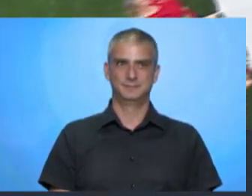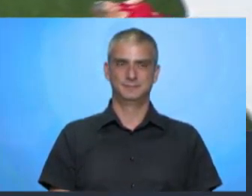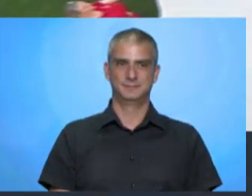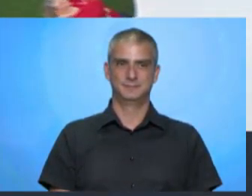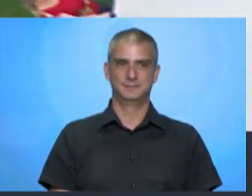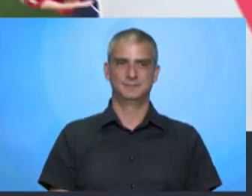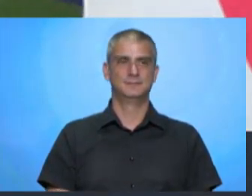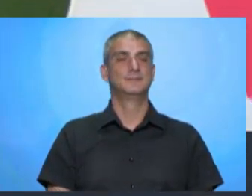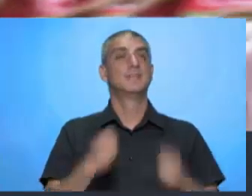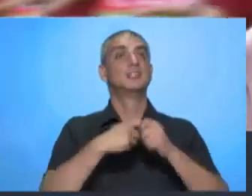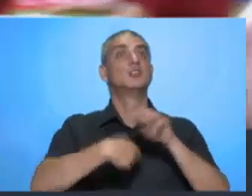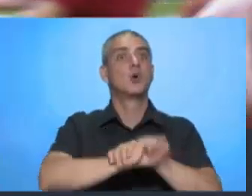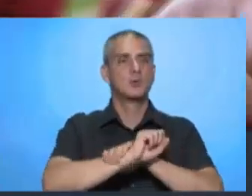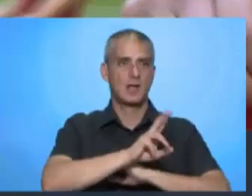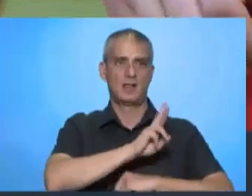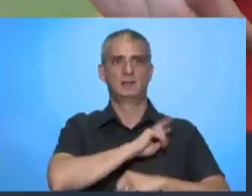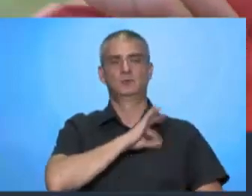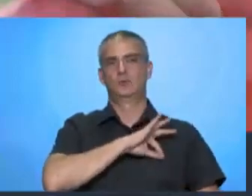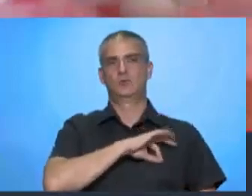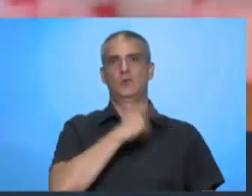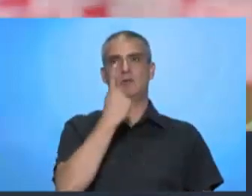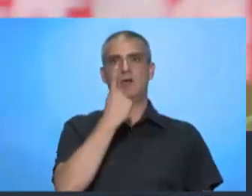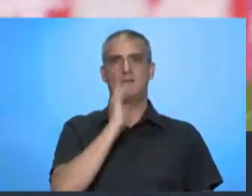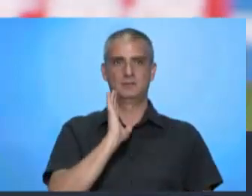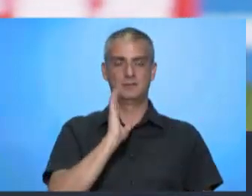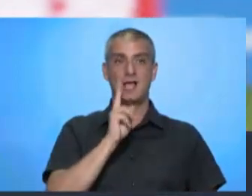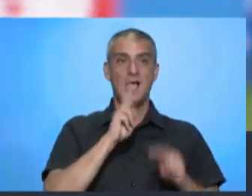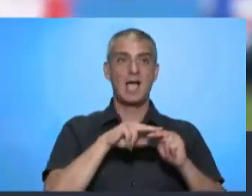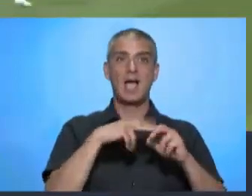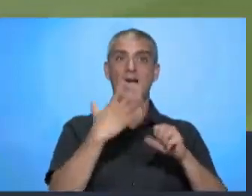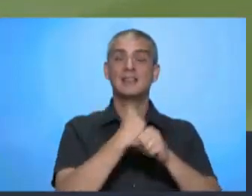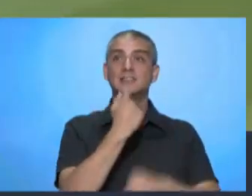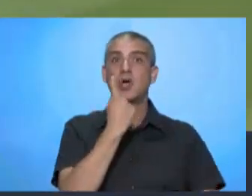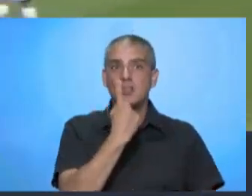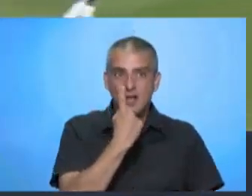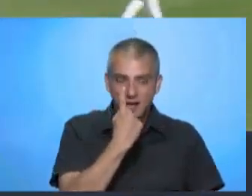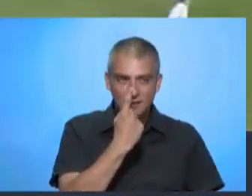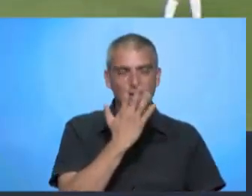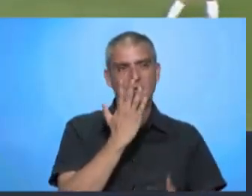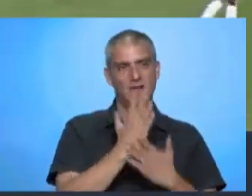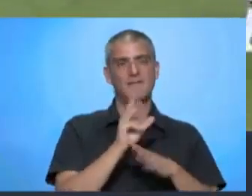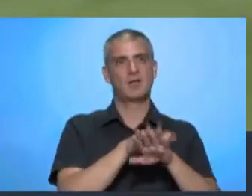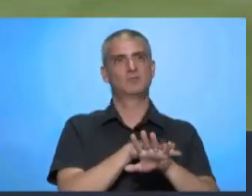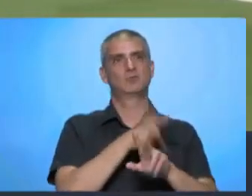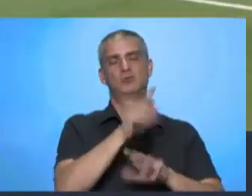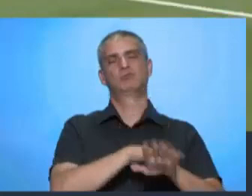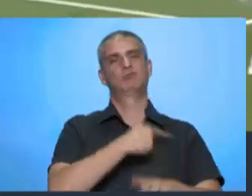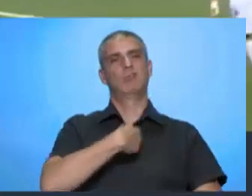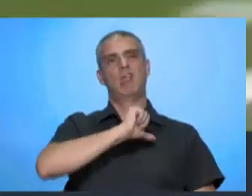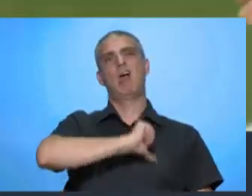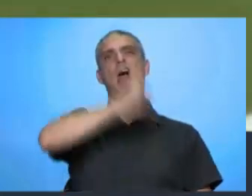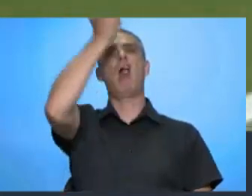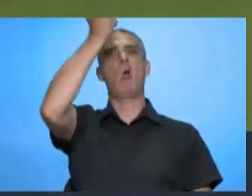שוב לכדורגל, לאנגלים יש תכונה אחת אופיינית. אחרי ניצחון אחד, כבר יש להם תחושה שהם אלופי העולם.